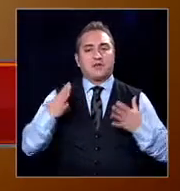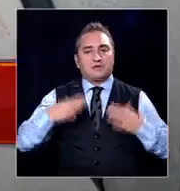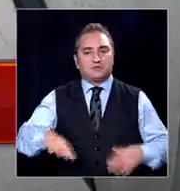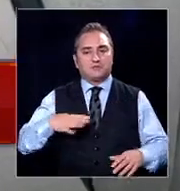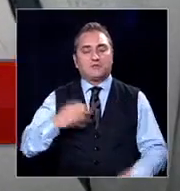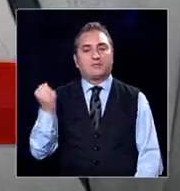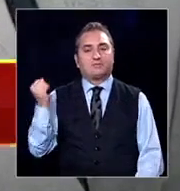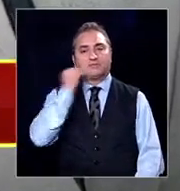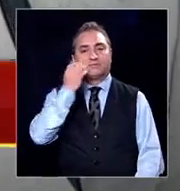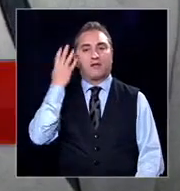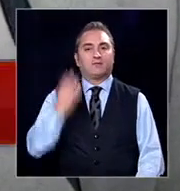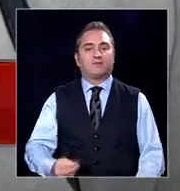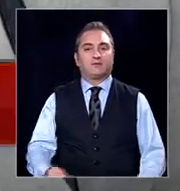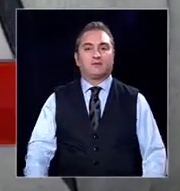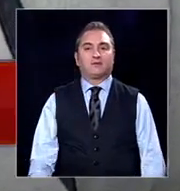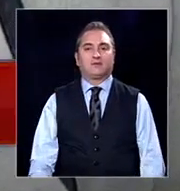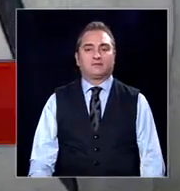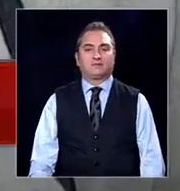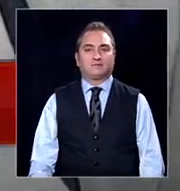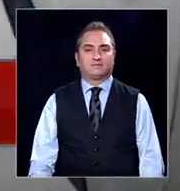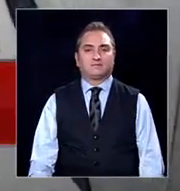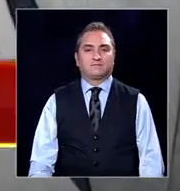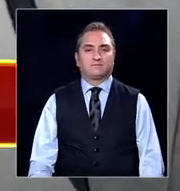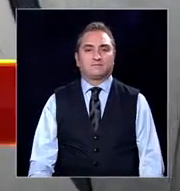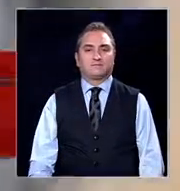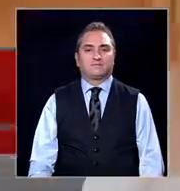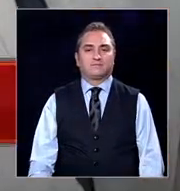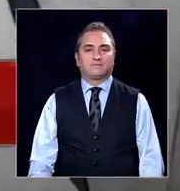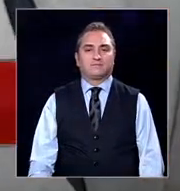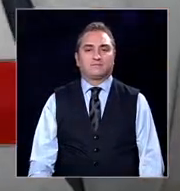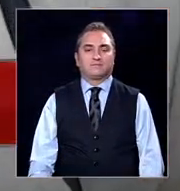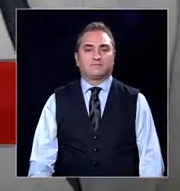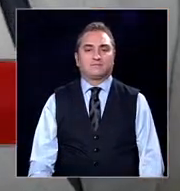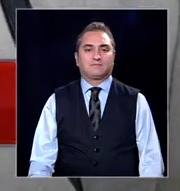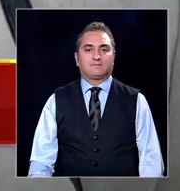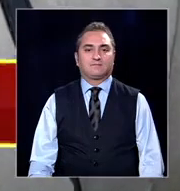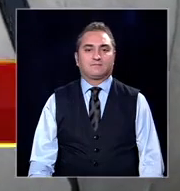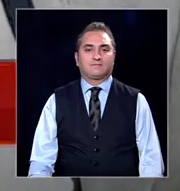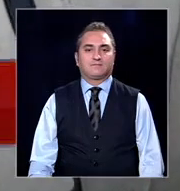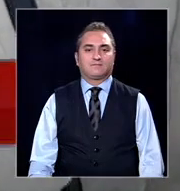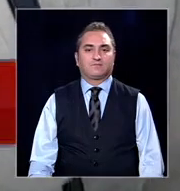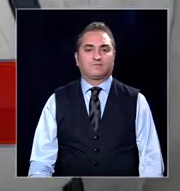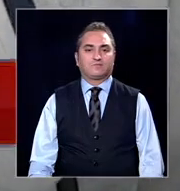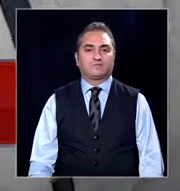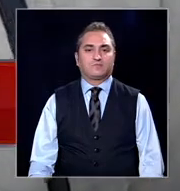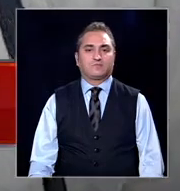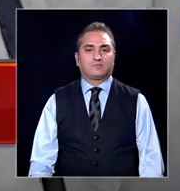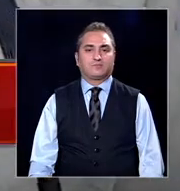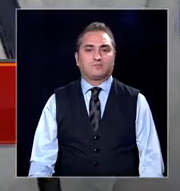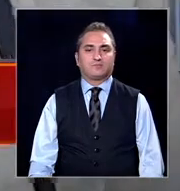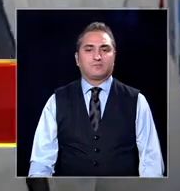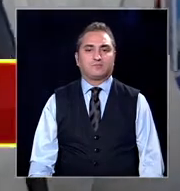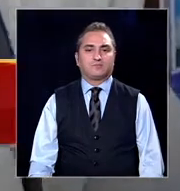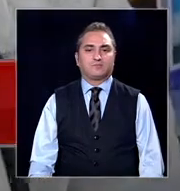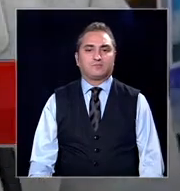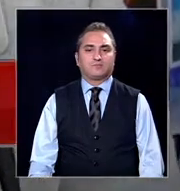oldu. Aynaya bakınca saçlarınız kötü olduğunda direkt mutsuz oluyorsunuz ve kolay kolay da uzamıyor. Yani bu kopan yerlerin uzaması